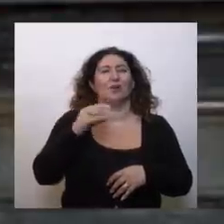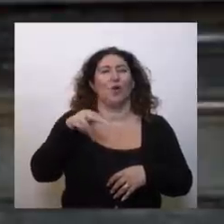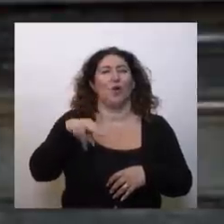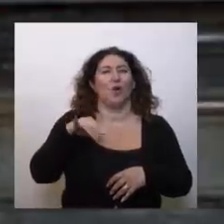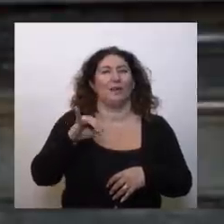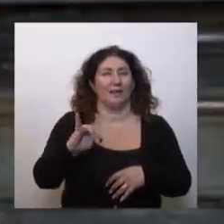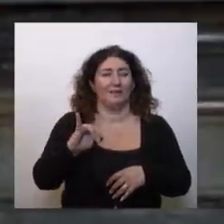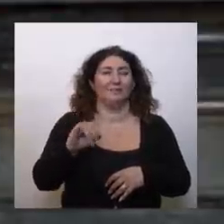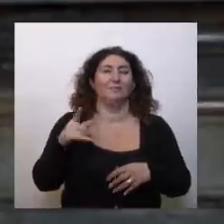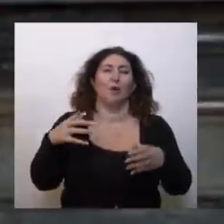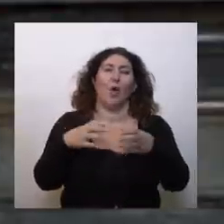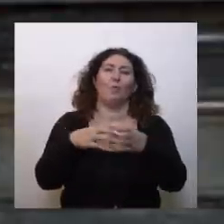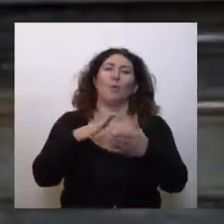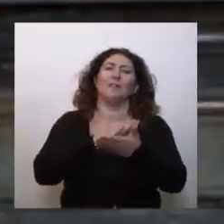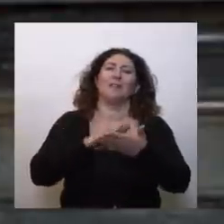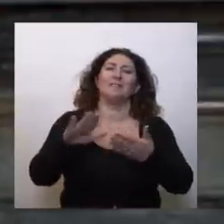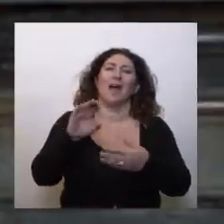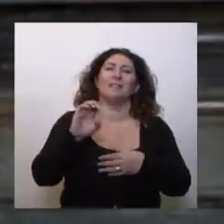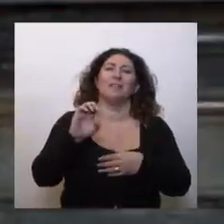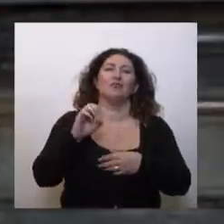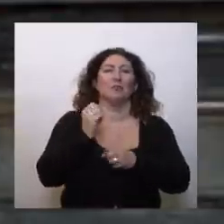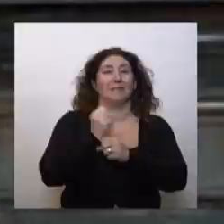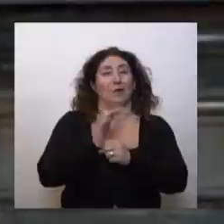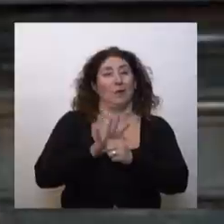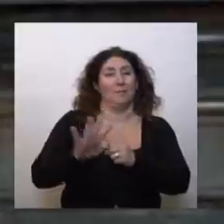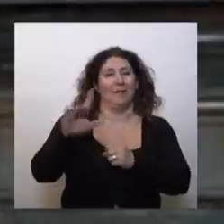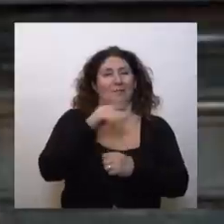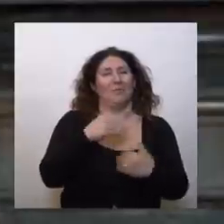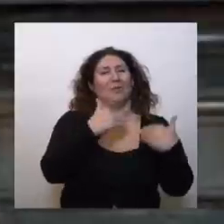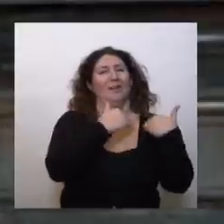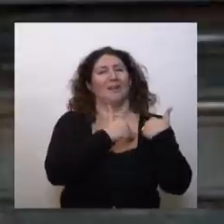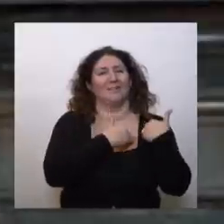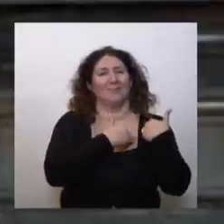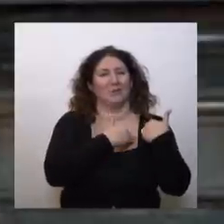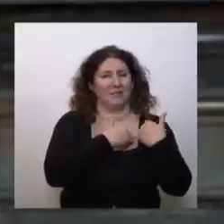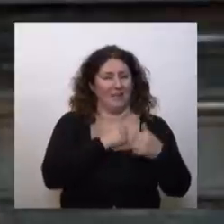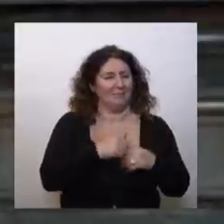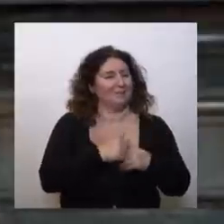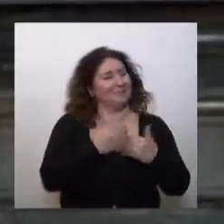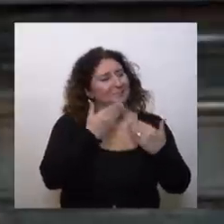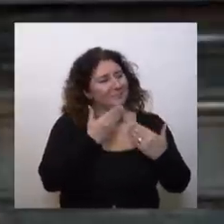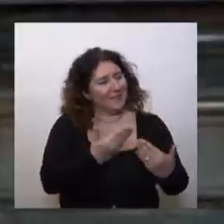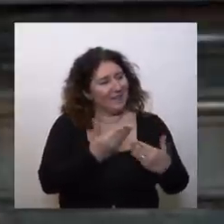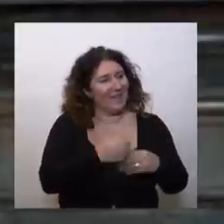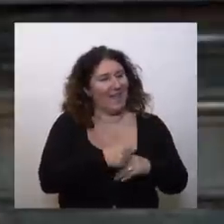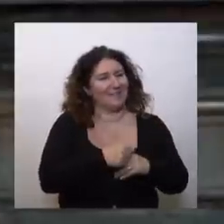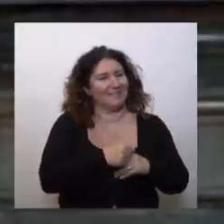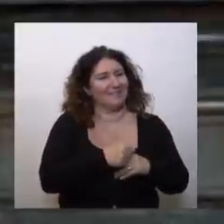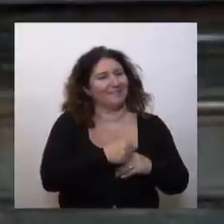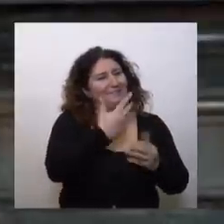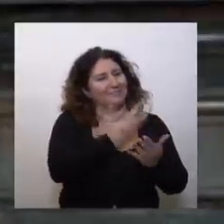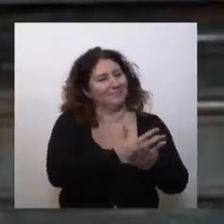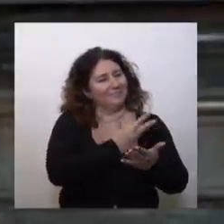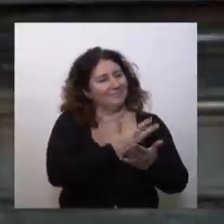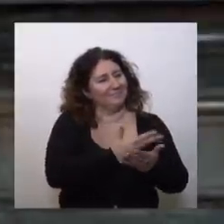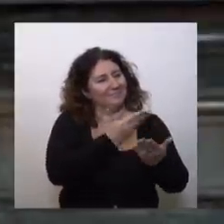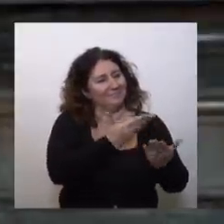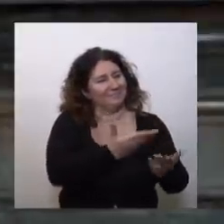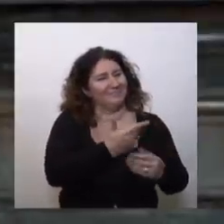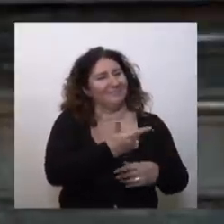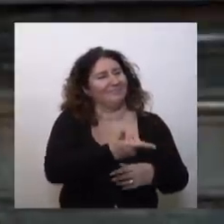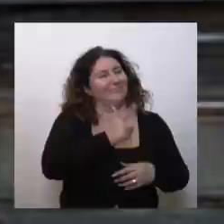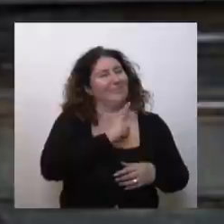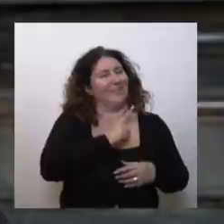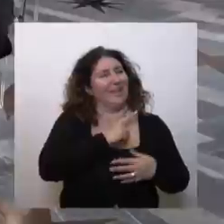della comunità di Sant'Egidio del Piemonte. Grazie Daniela per la tua parola che ispira la nostra